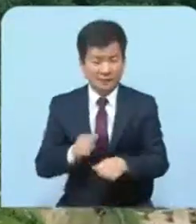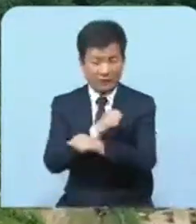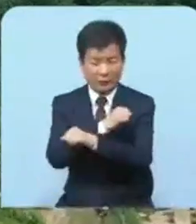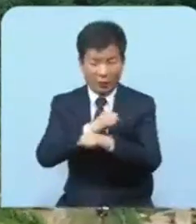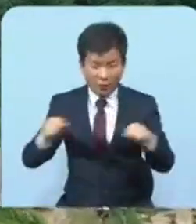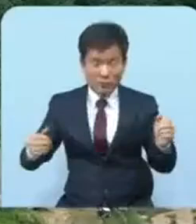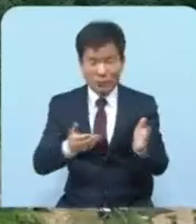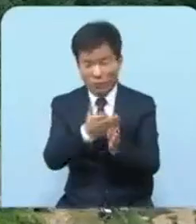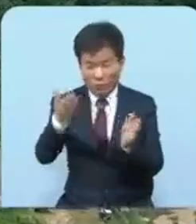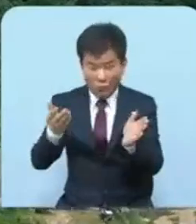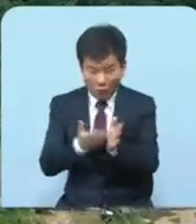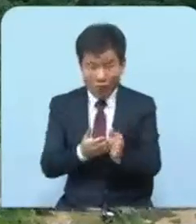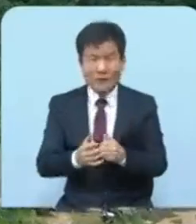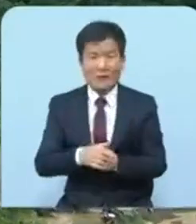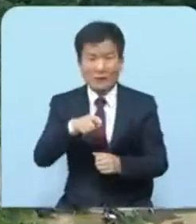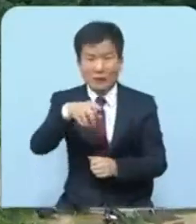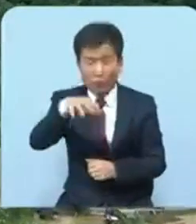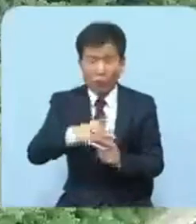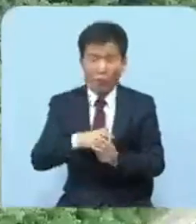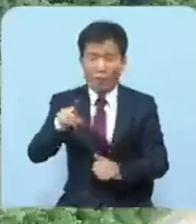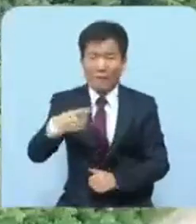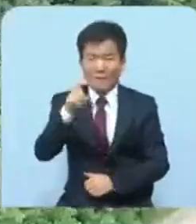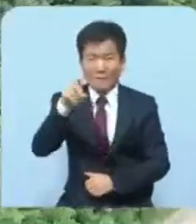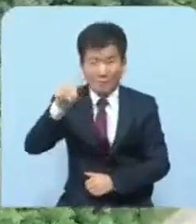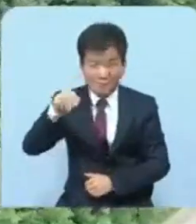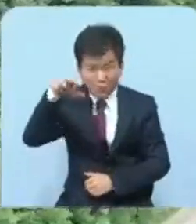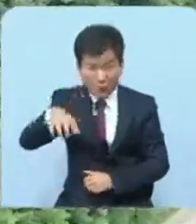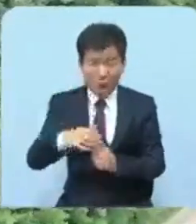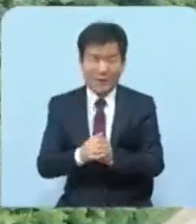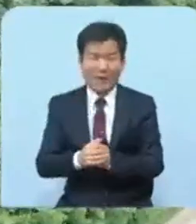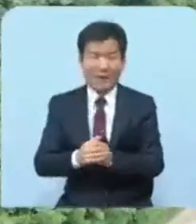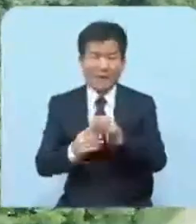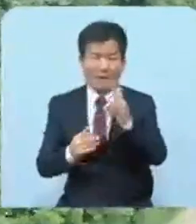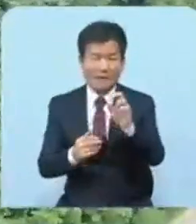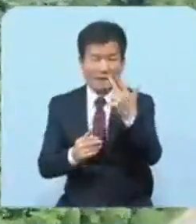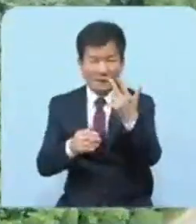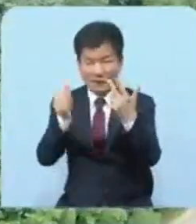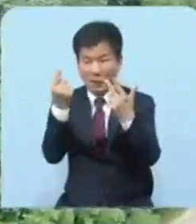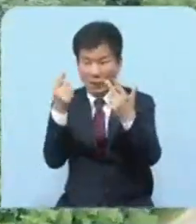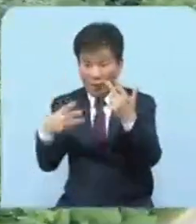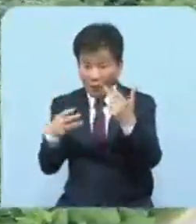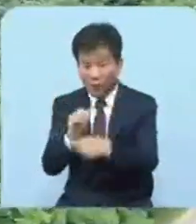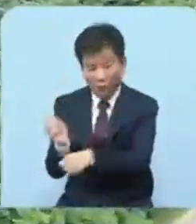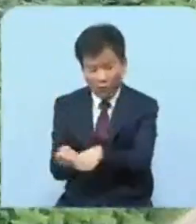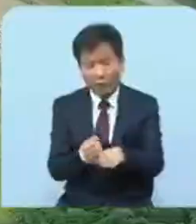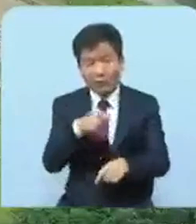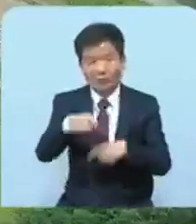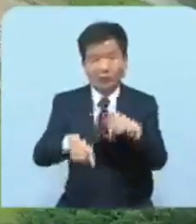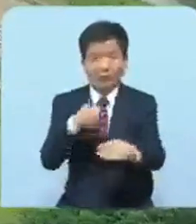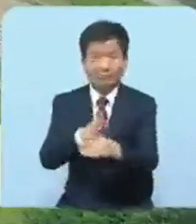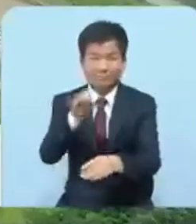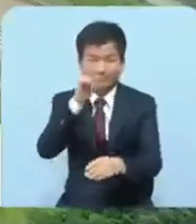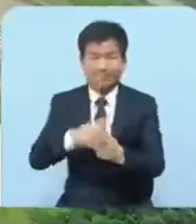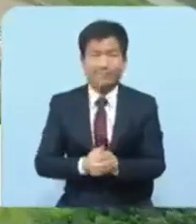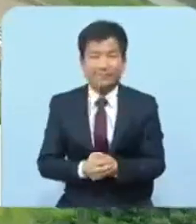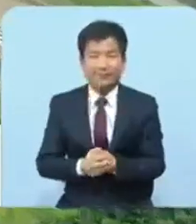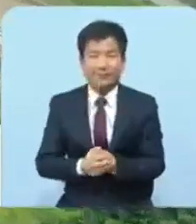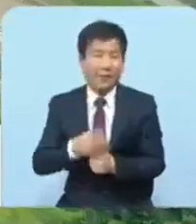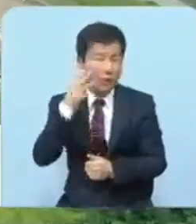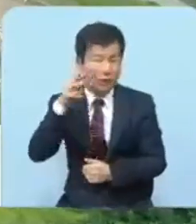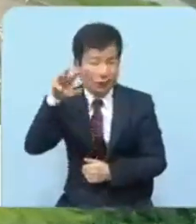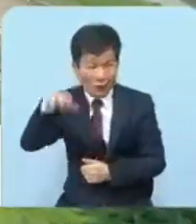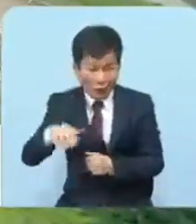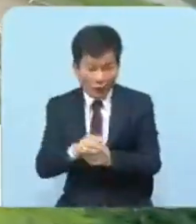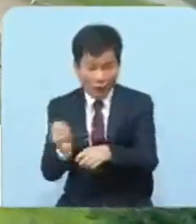드넓은 대청호 인근의 한 마을 이곳 110만여 제곱미터에 27을 규모의 골프장 조성이 추진되고 있습니다 대청호 인근